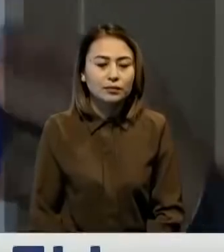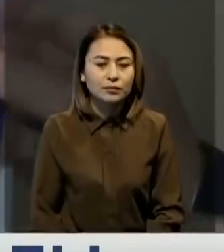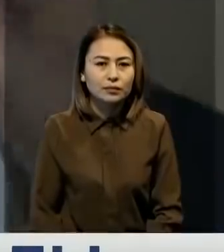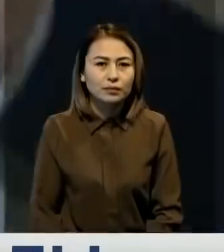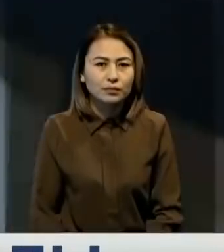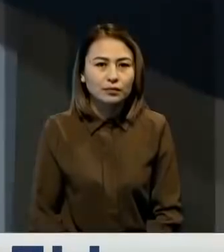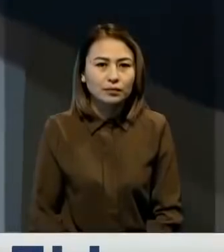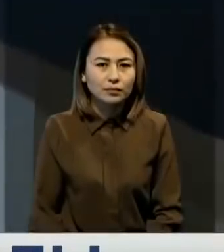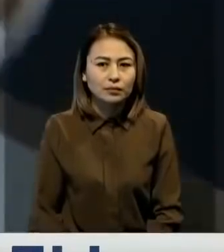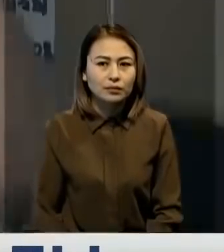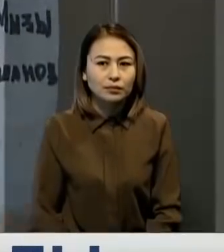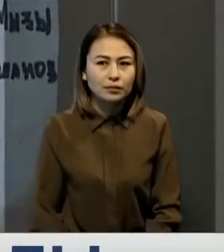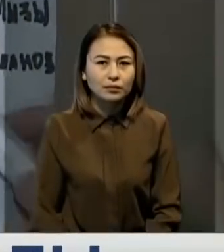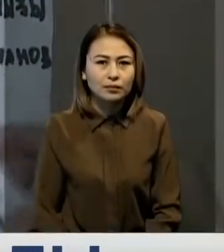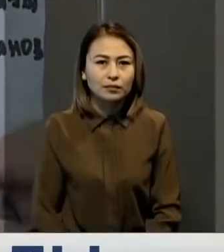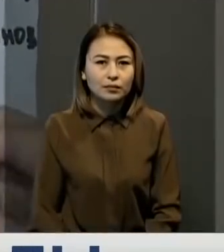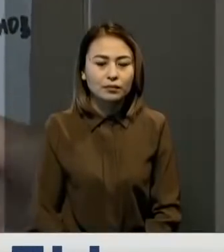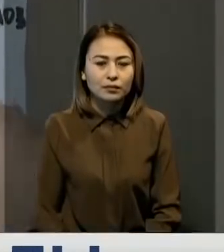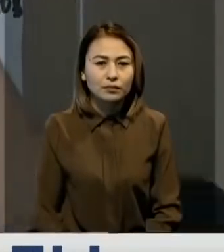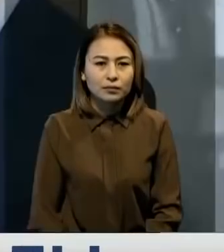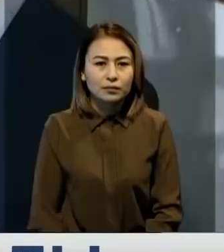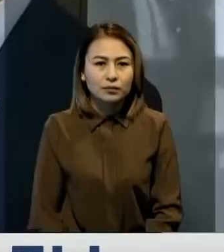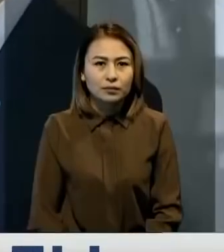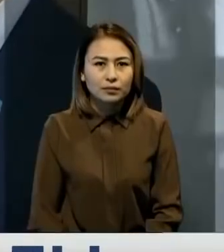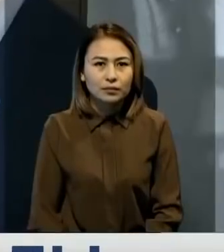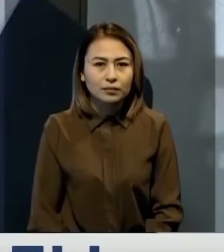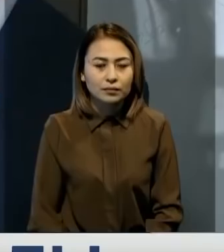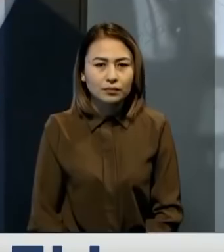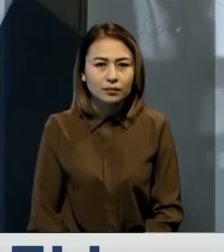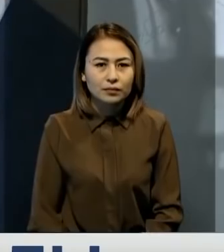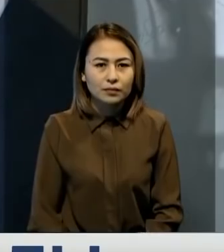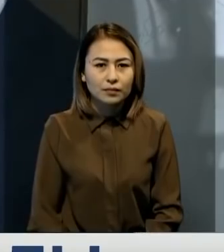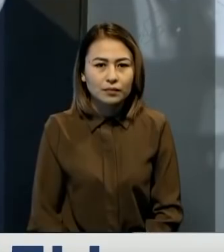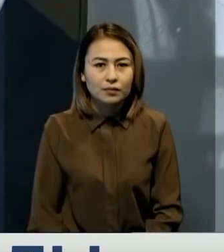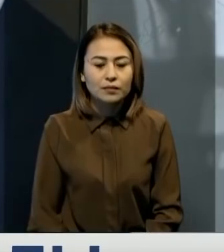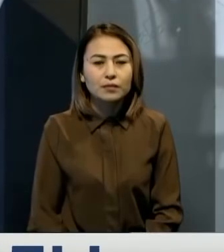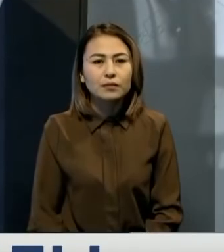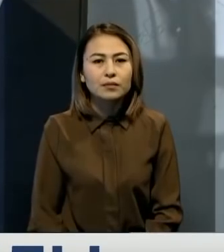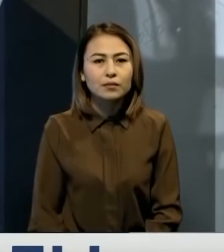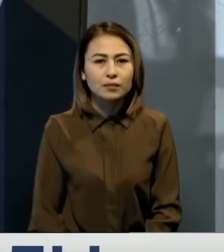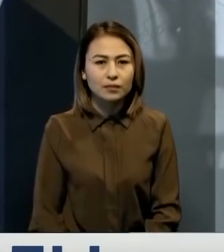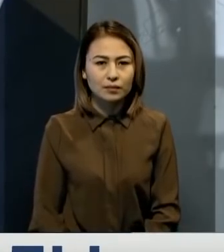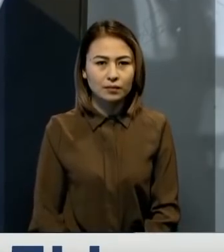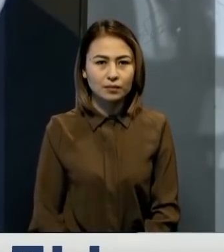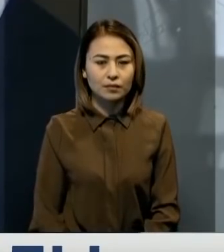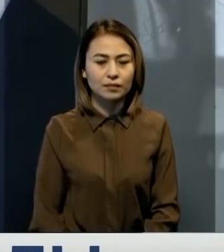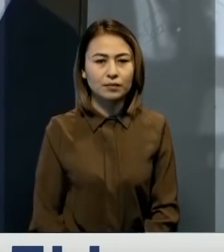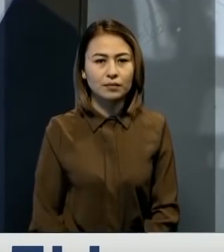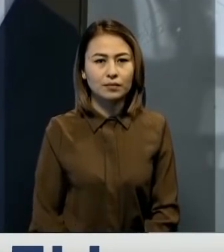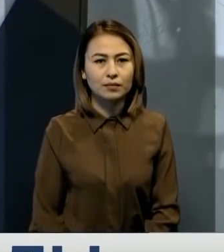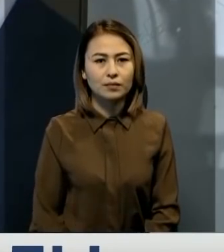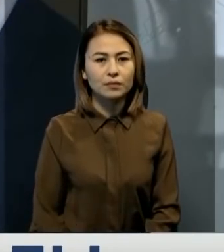Самый протяженный маршрут у нас третий, он связывает два вокзала. Протяженность в одном направлении у нас около 12 километров.